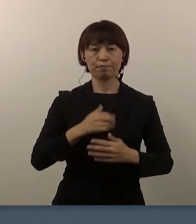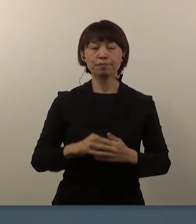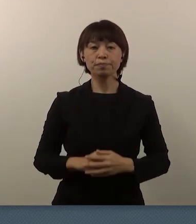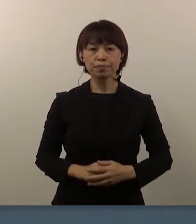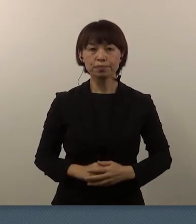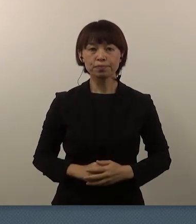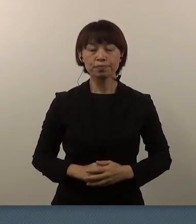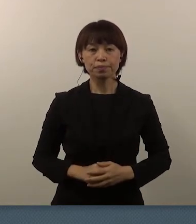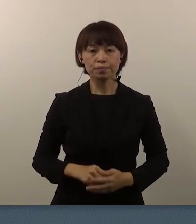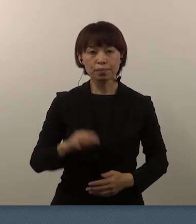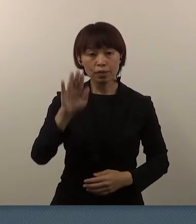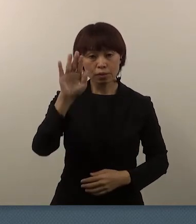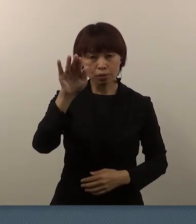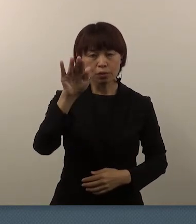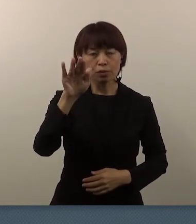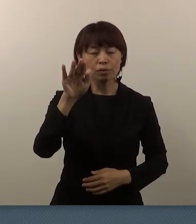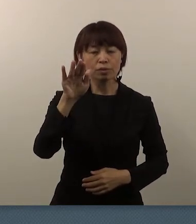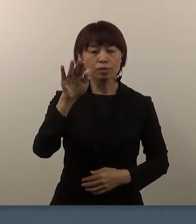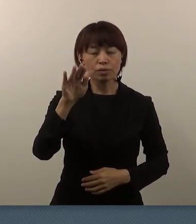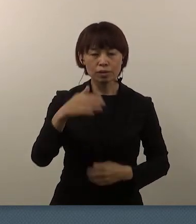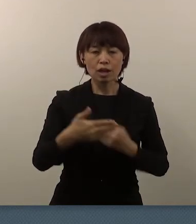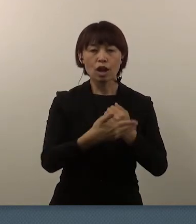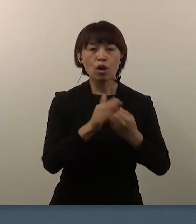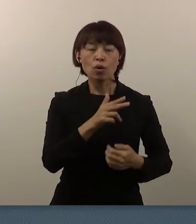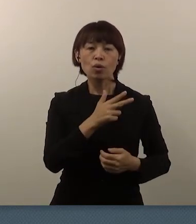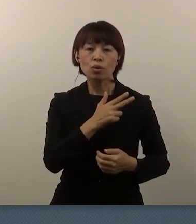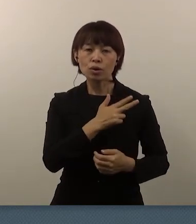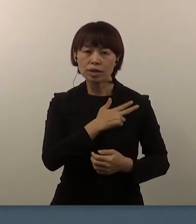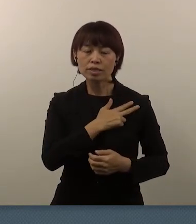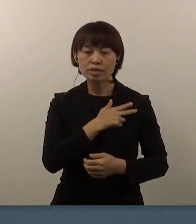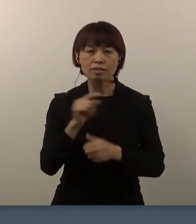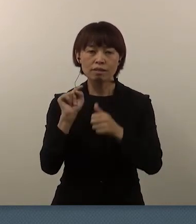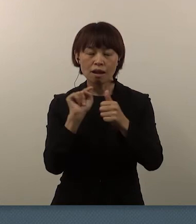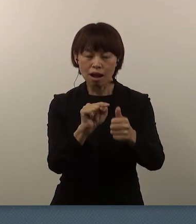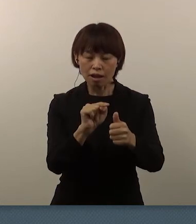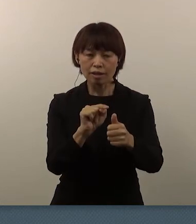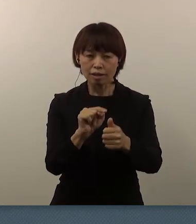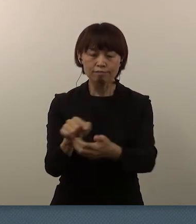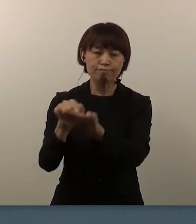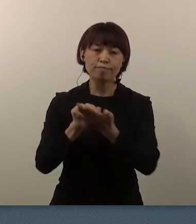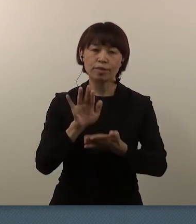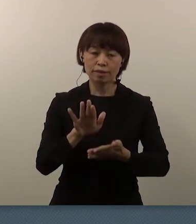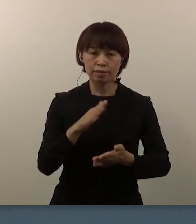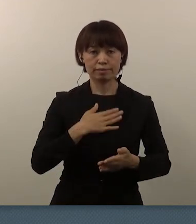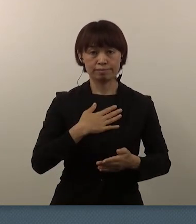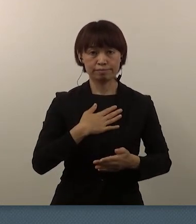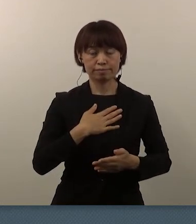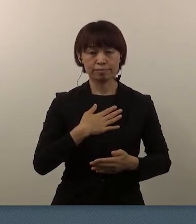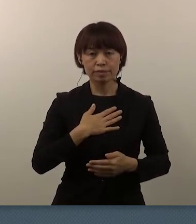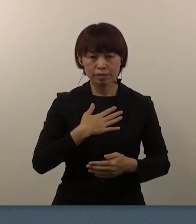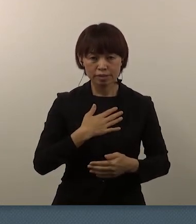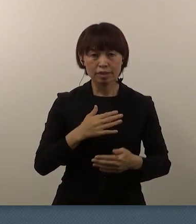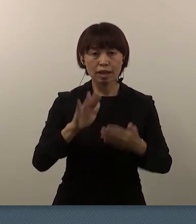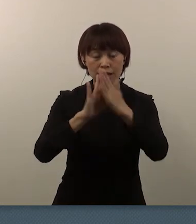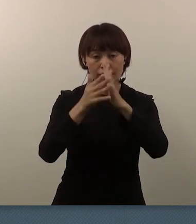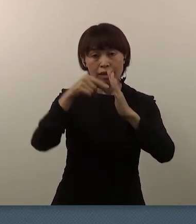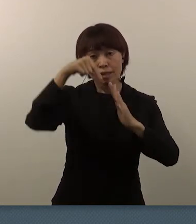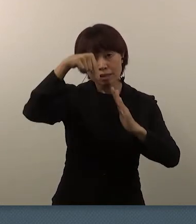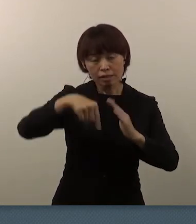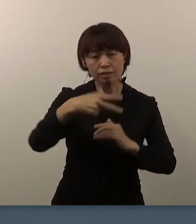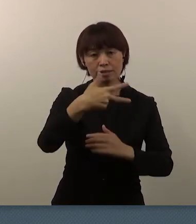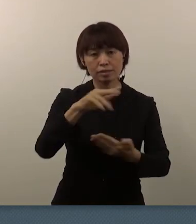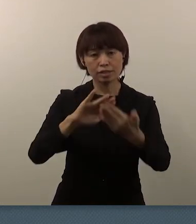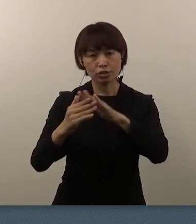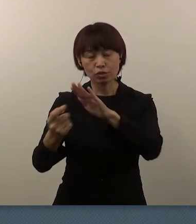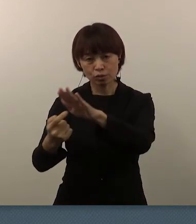今後ですね、まあ、まず保健師の派遣要請があったということなんですが、多分市町村もですね、バラバラで、各姉